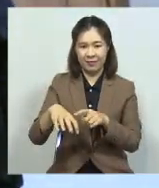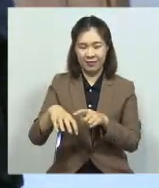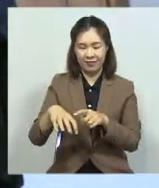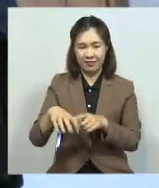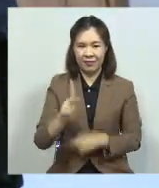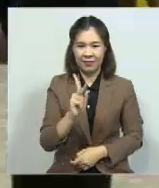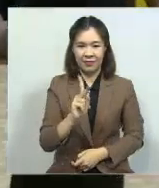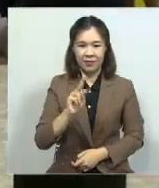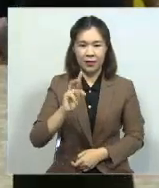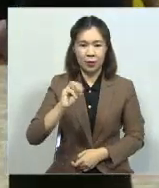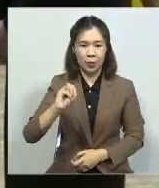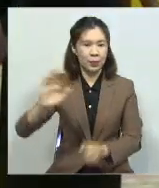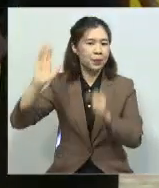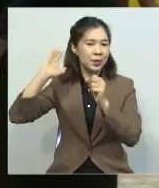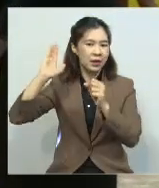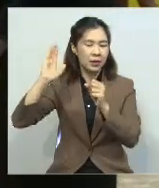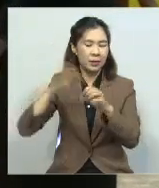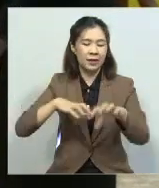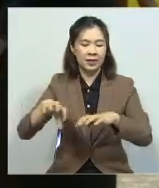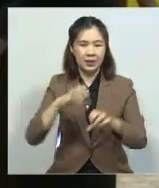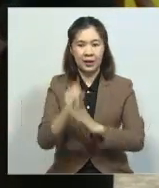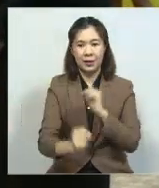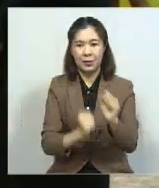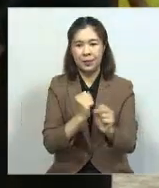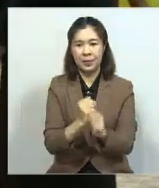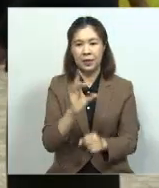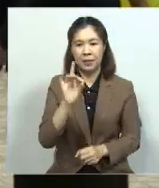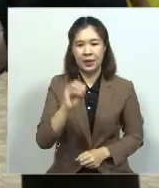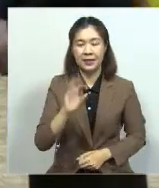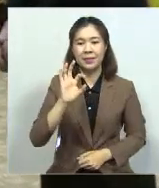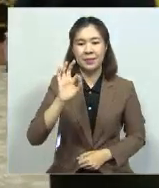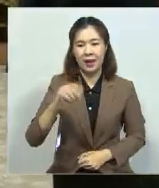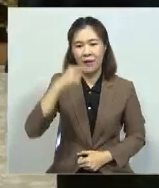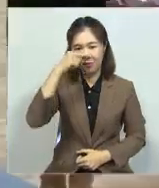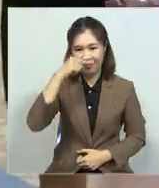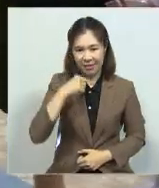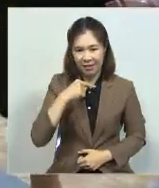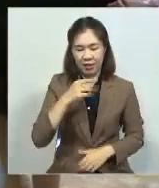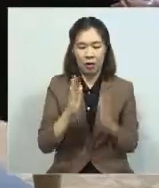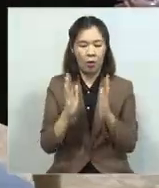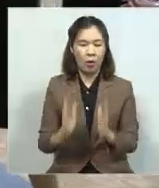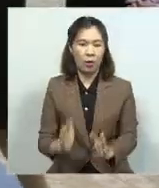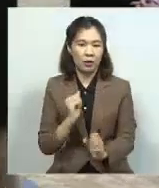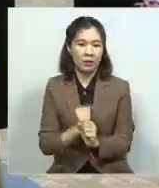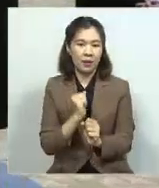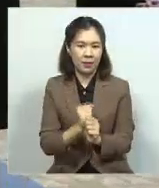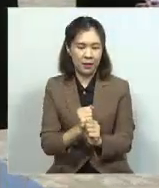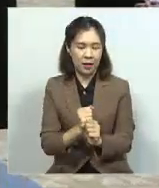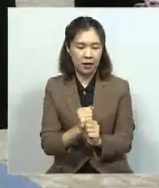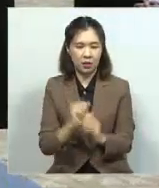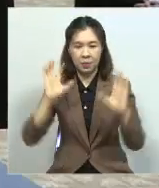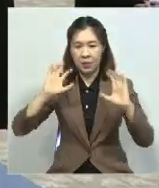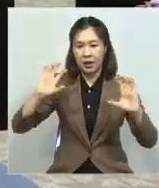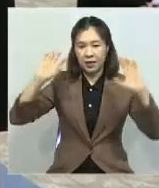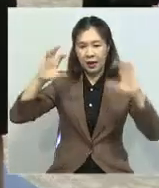กรมประชาสัมพันธ์จัดงานครบรอบ89ปีวิทยุกระจายเสียงไทยเพื่อให้บุคลากรด้านการกระจายเสียงทั้งภา